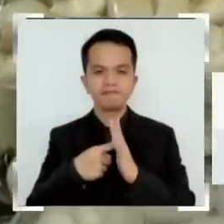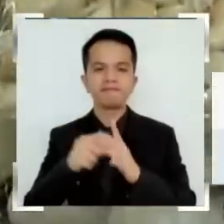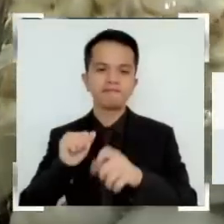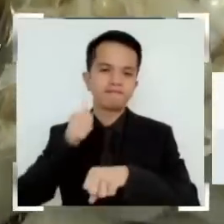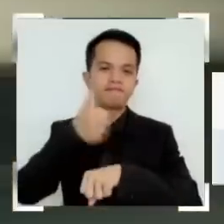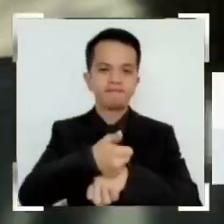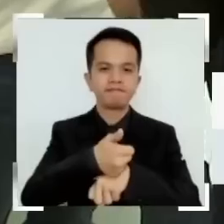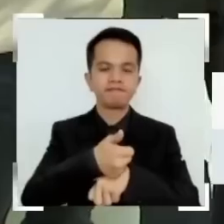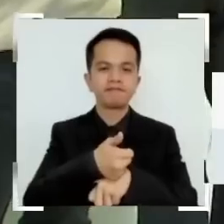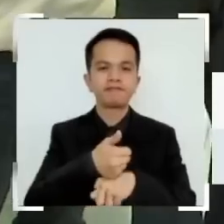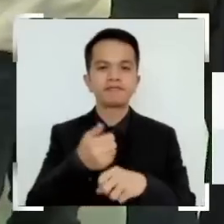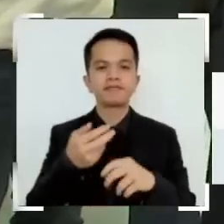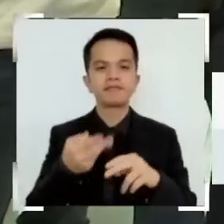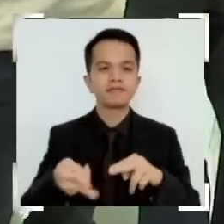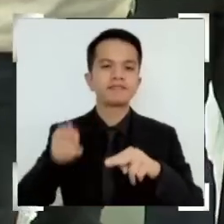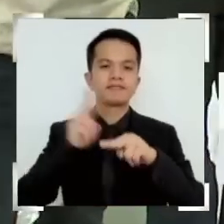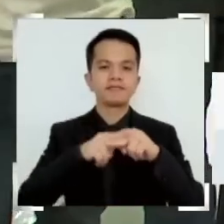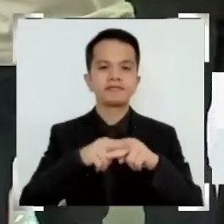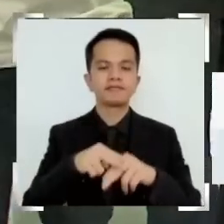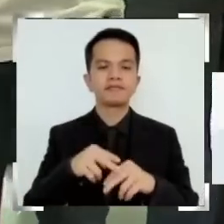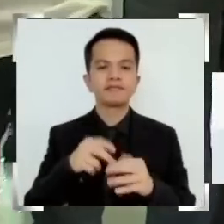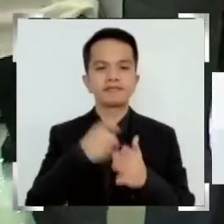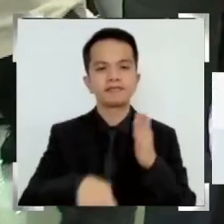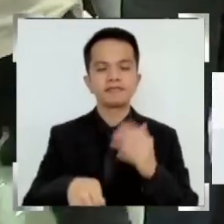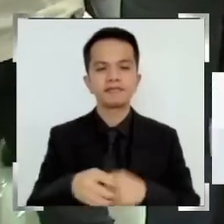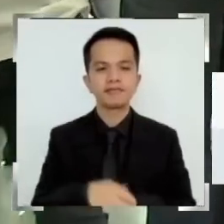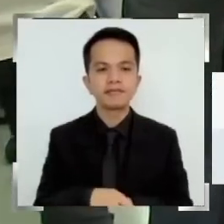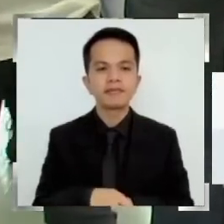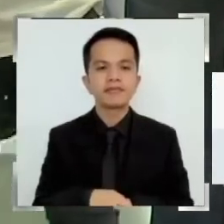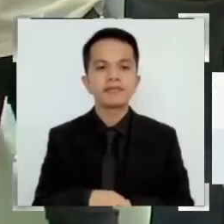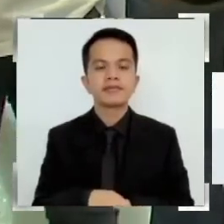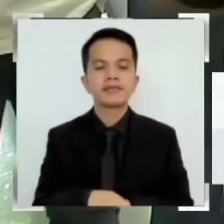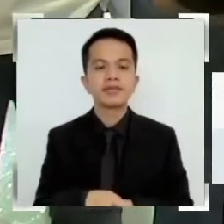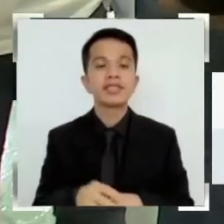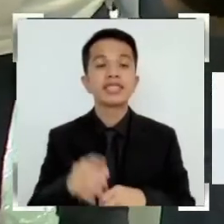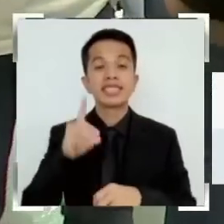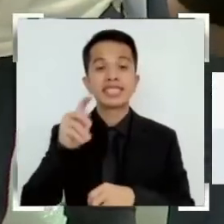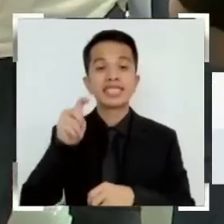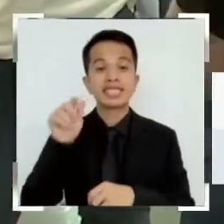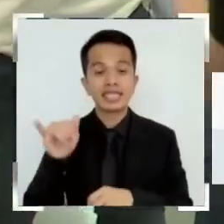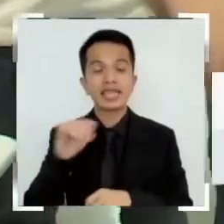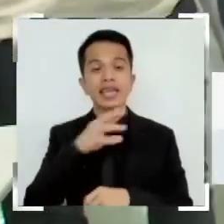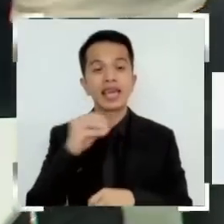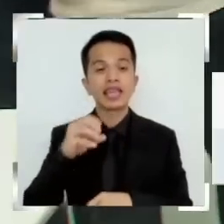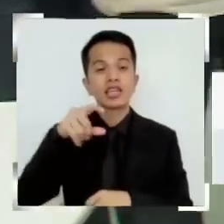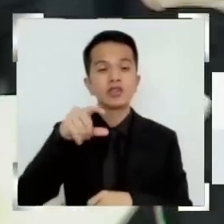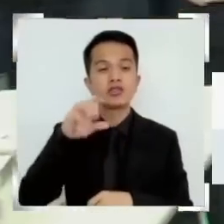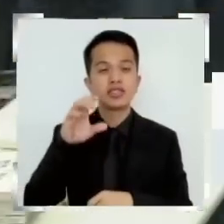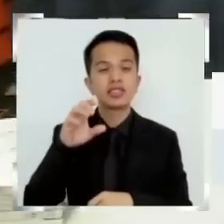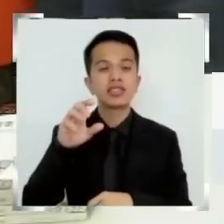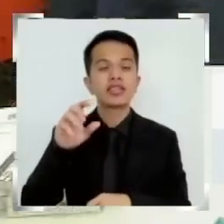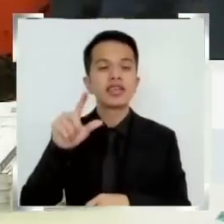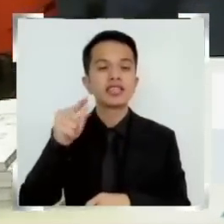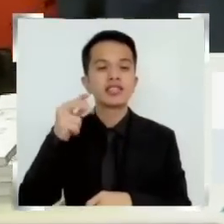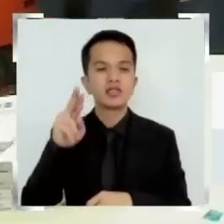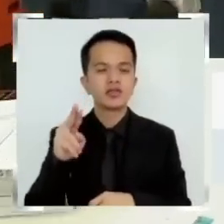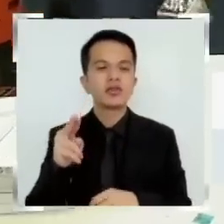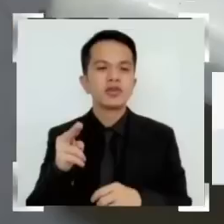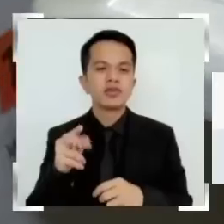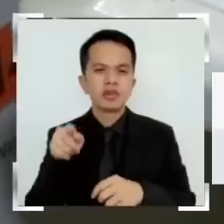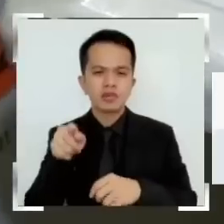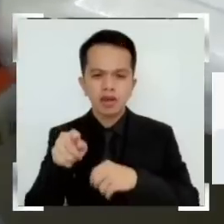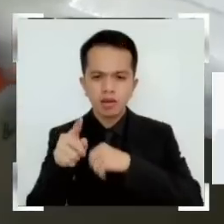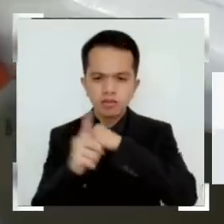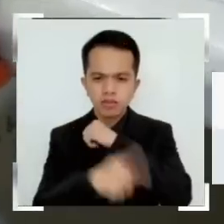price freeze. Samantala, isang tindahan ang binigyan ng DTI at QC-LGU ng notice of violation dahil nagbebenta ng